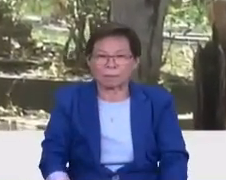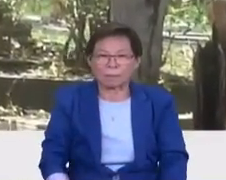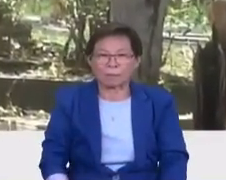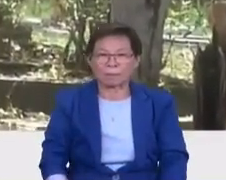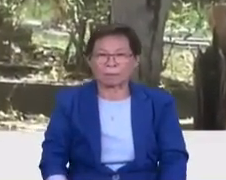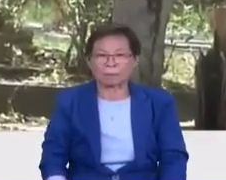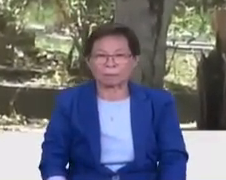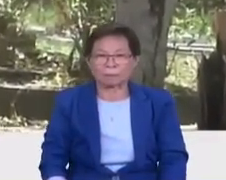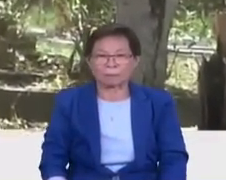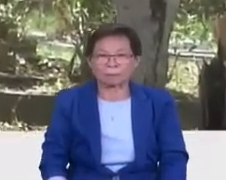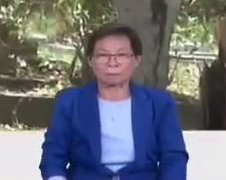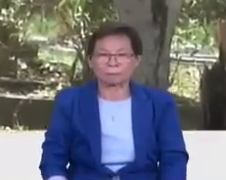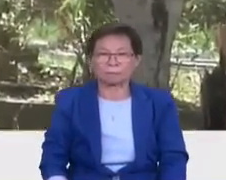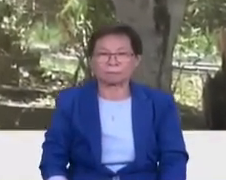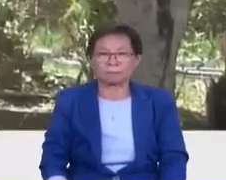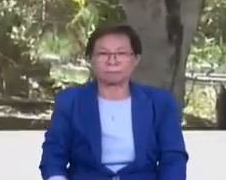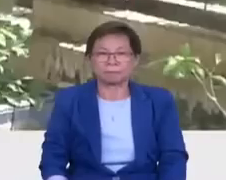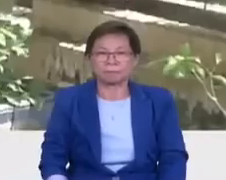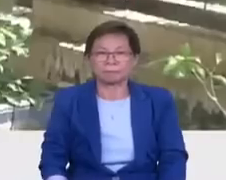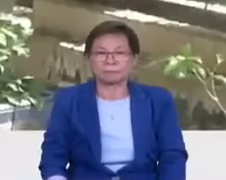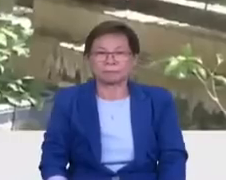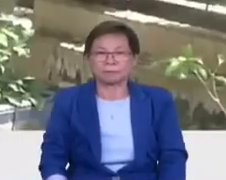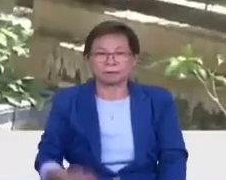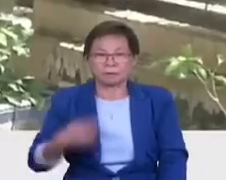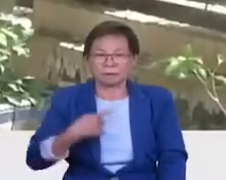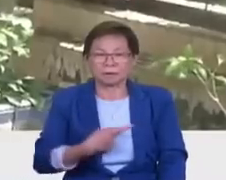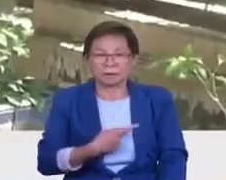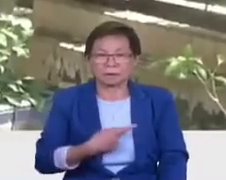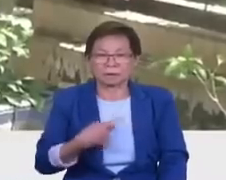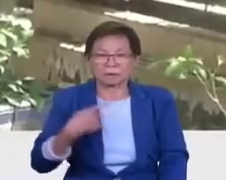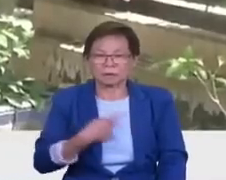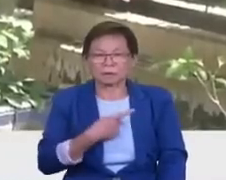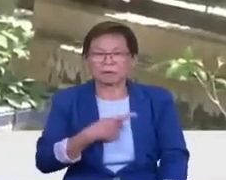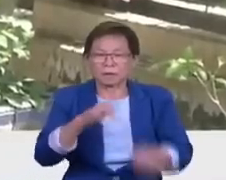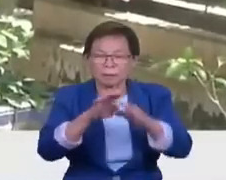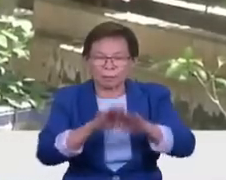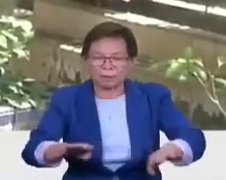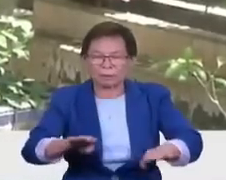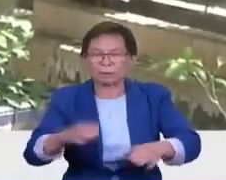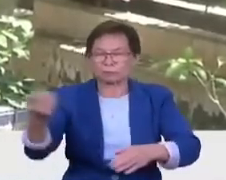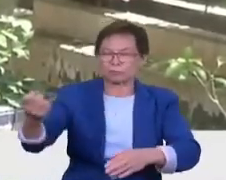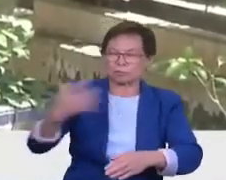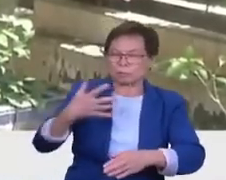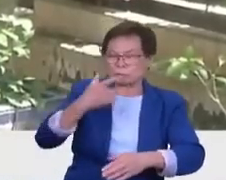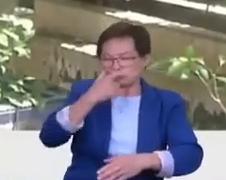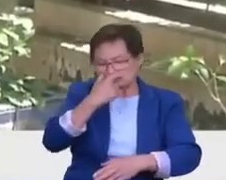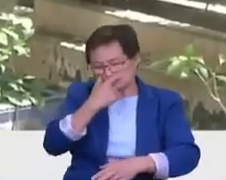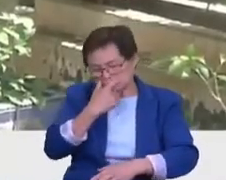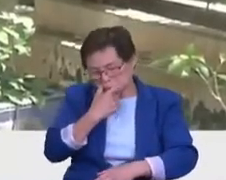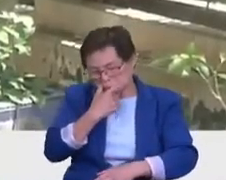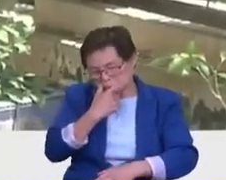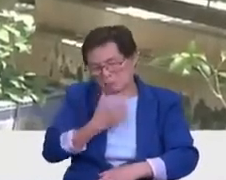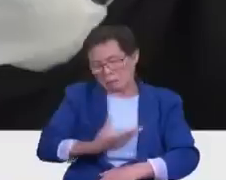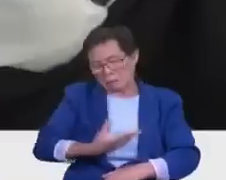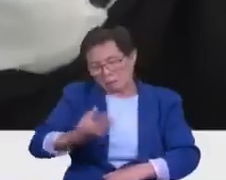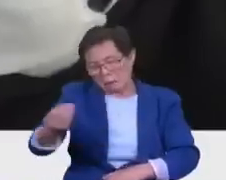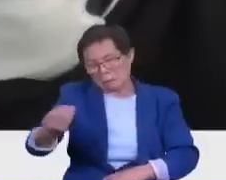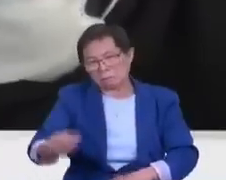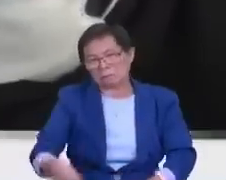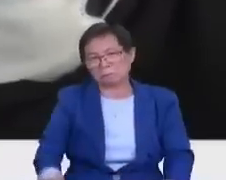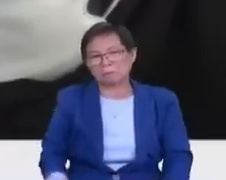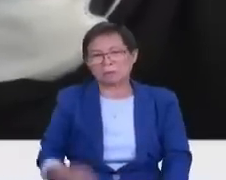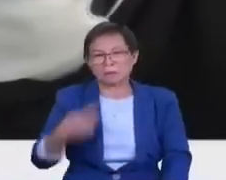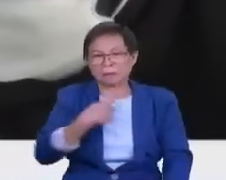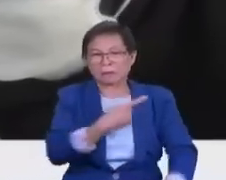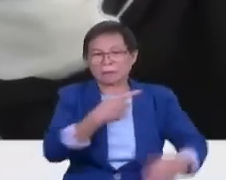bila tengah jalan kita dapat berita yang sedih itulah kita balik di sini